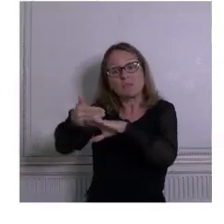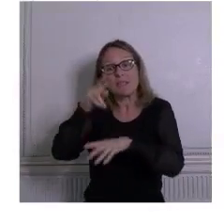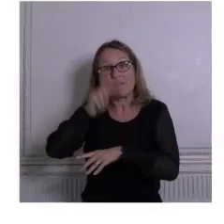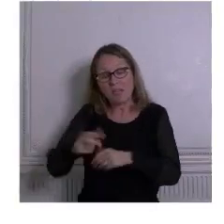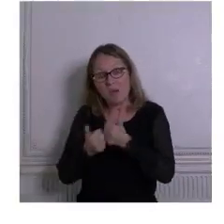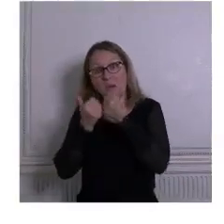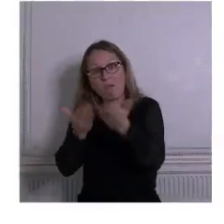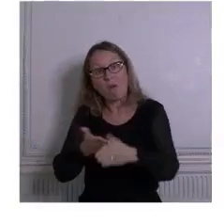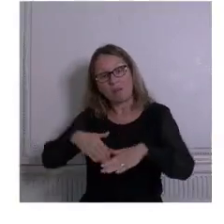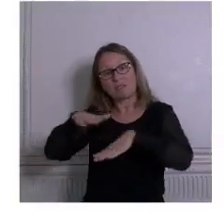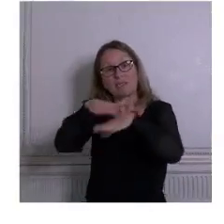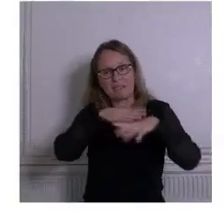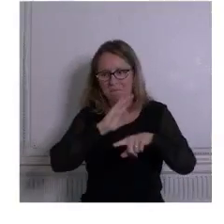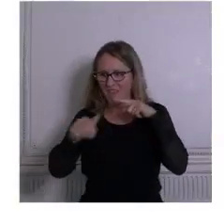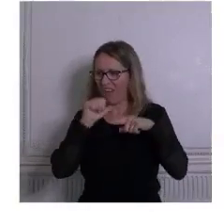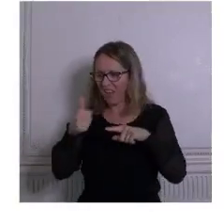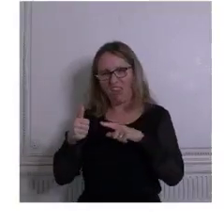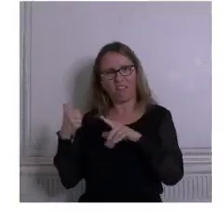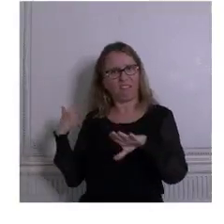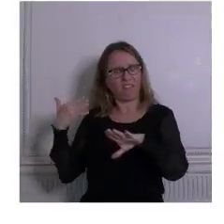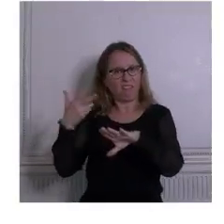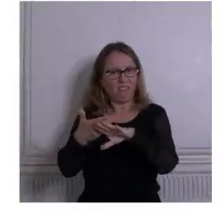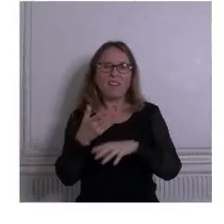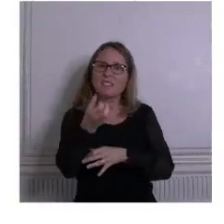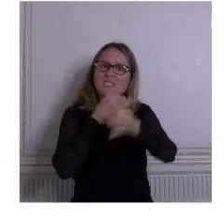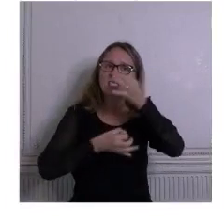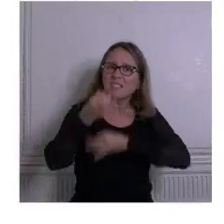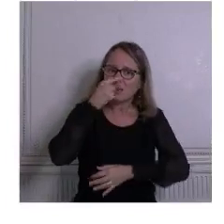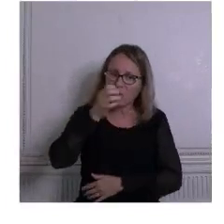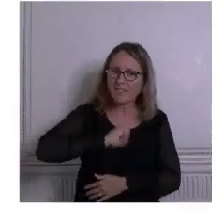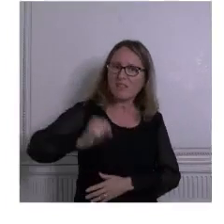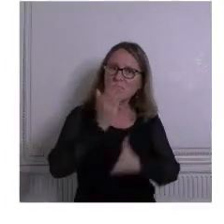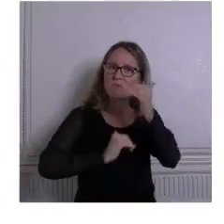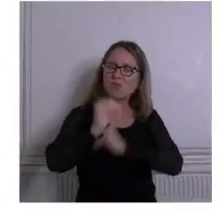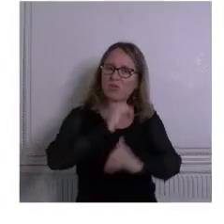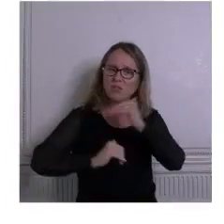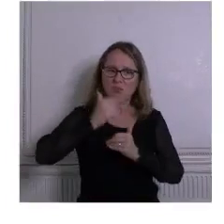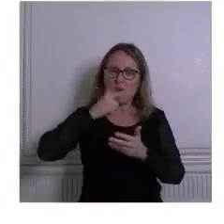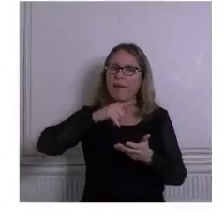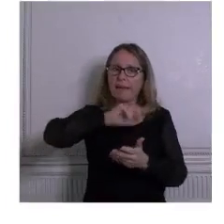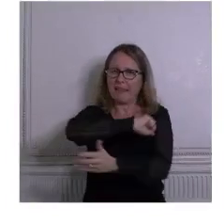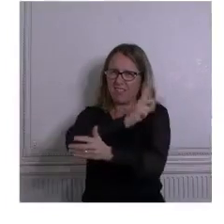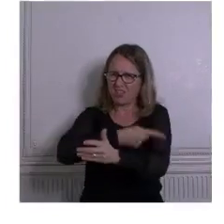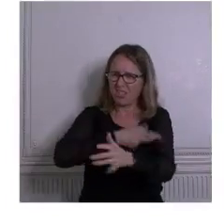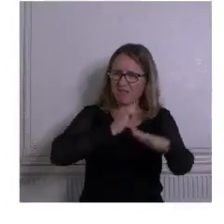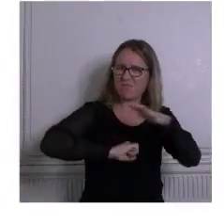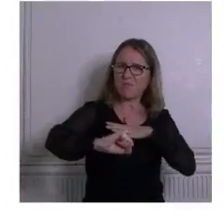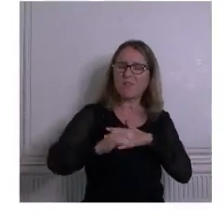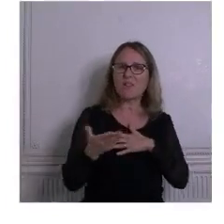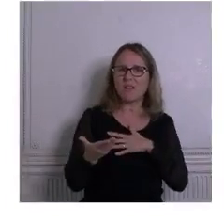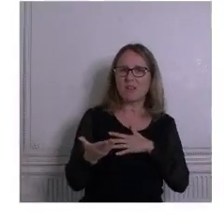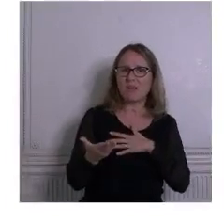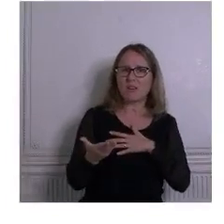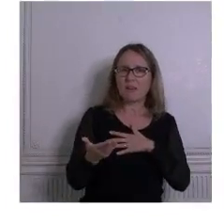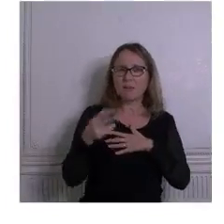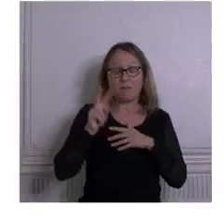que ce mur que l'on a ne peut pas rester sans une réponse gouvernementale. Je suis républicain et